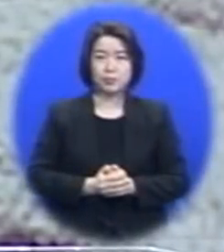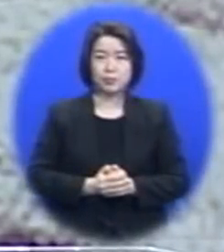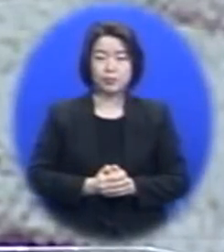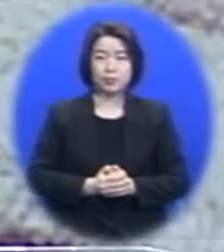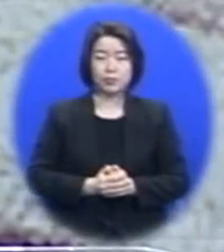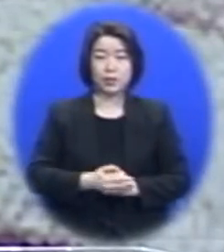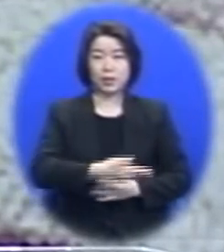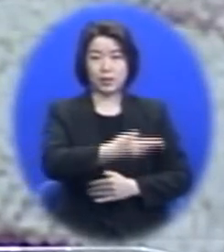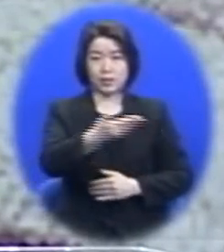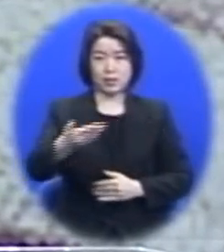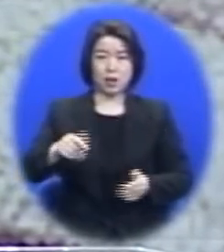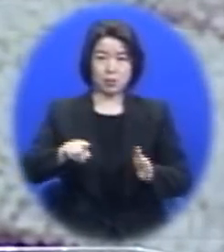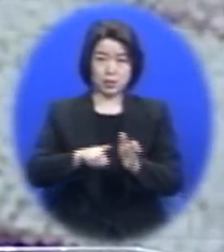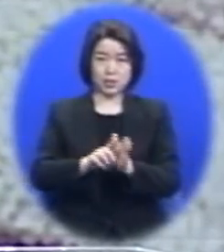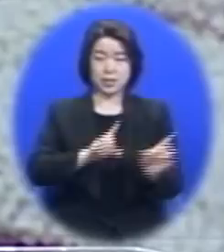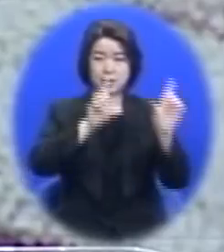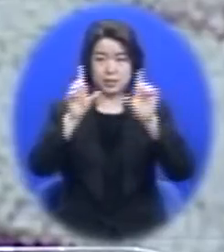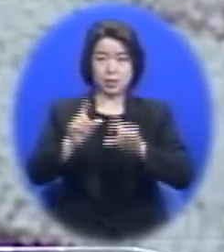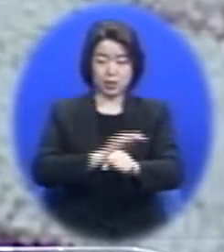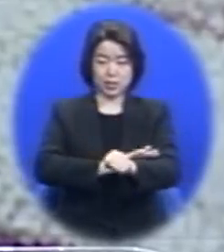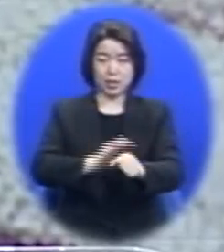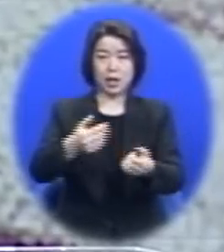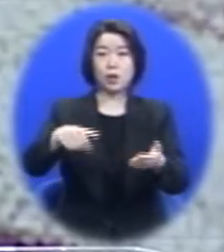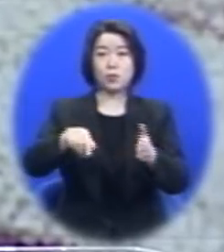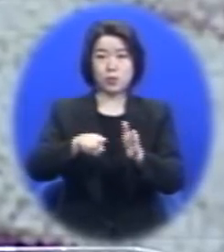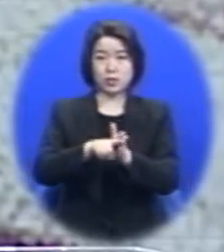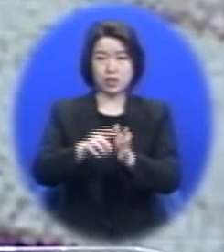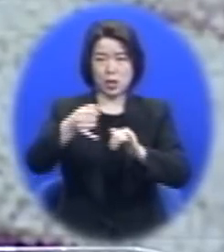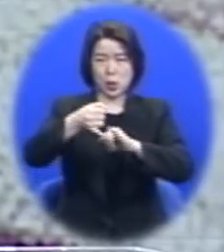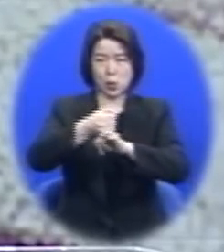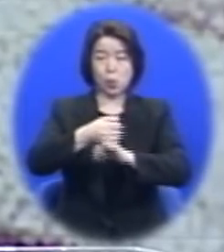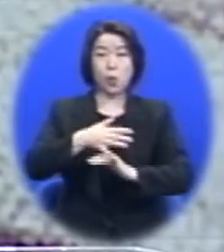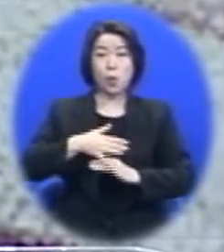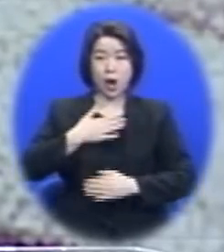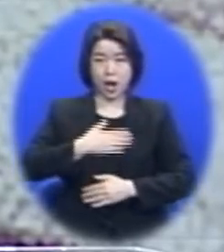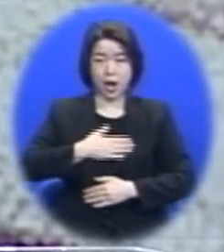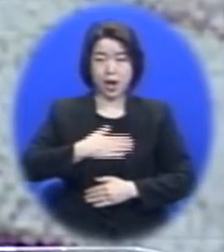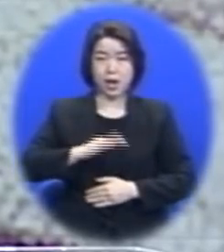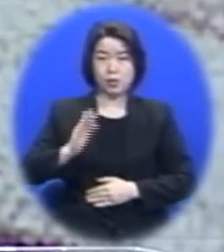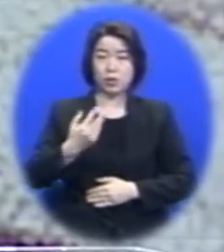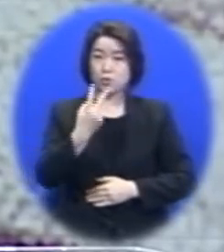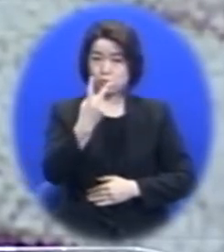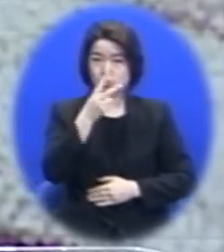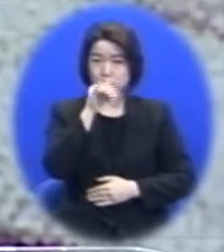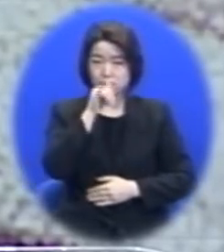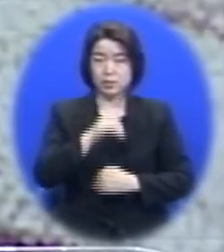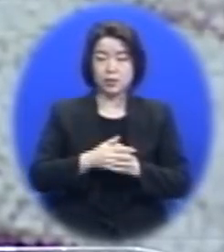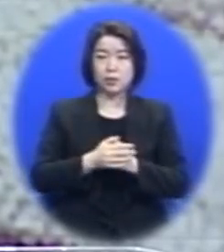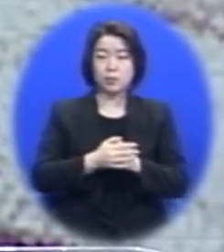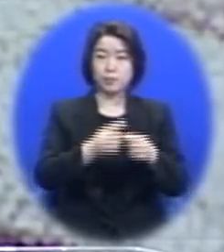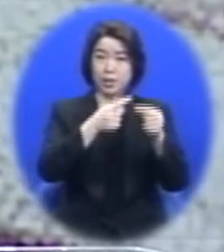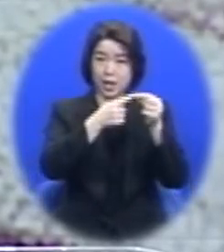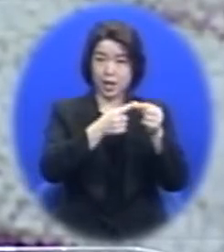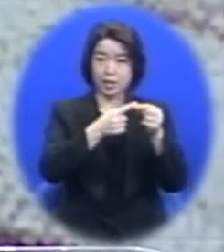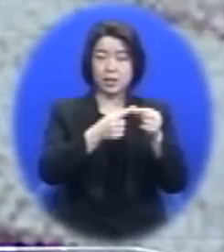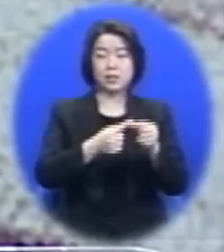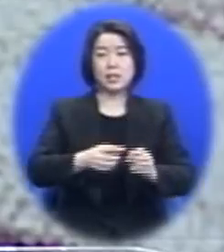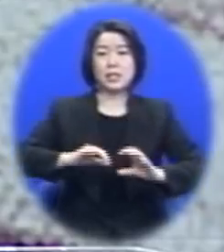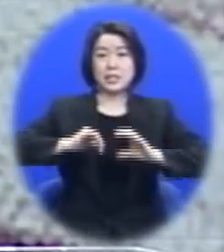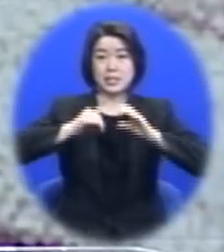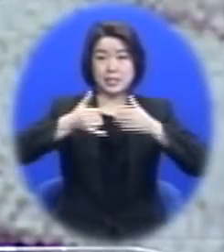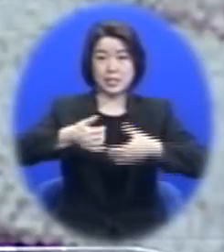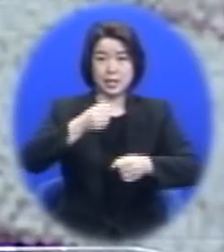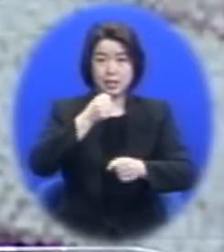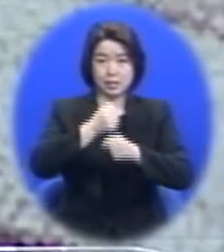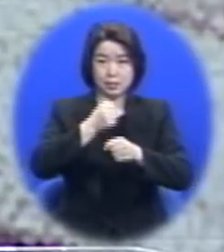어 여러분 신앙 생활을 잘 하려면 반드시 알아야 될 것이 두 가지가 있는데 하나는 세상을 창조하고